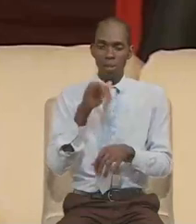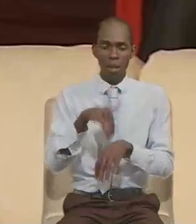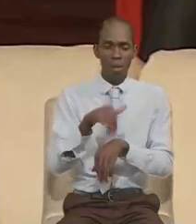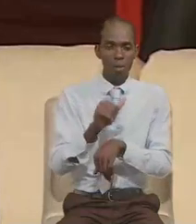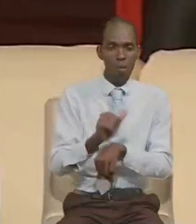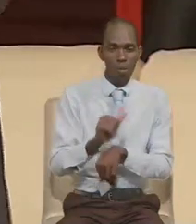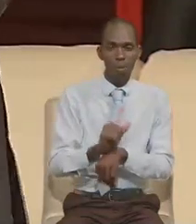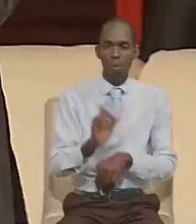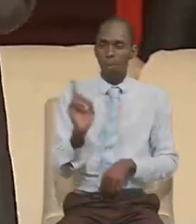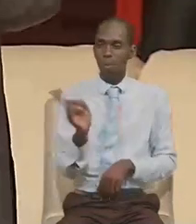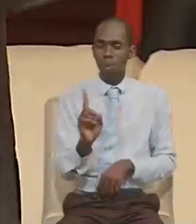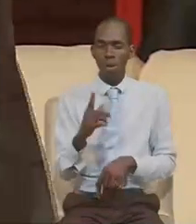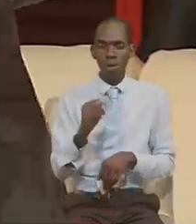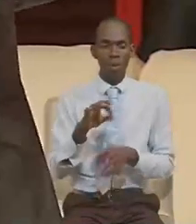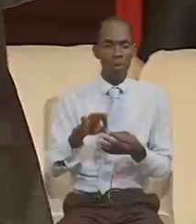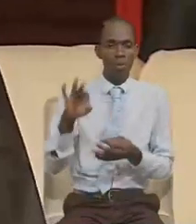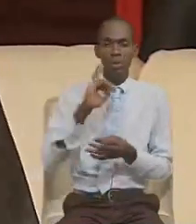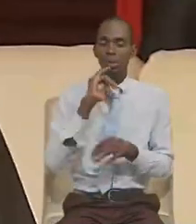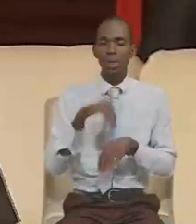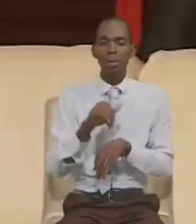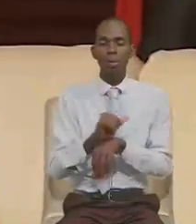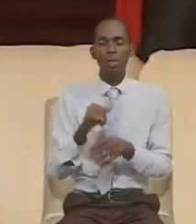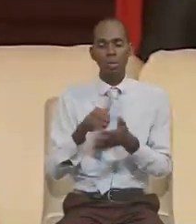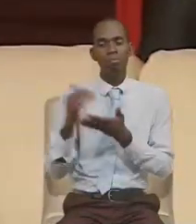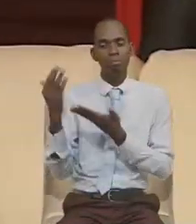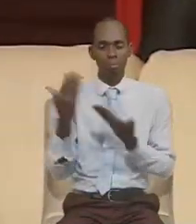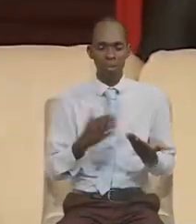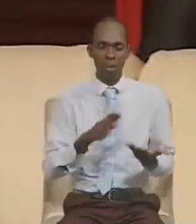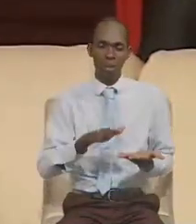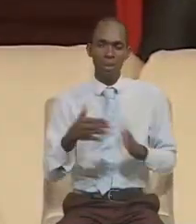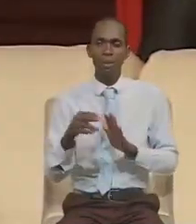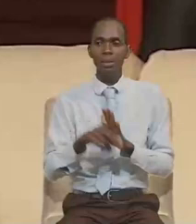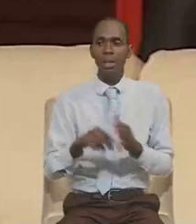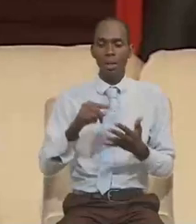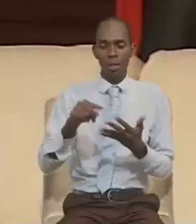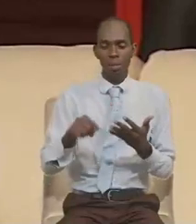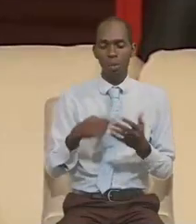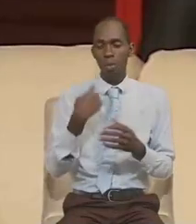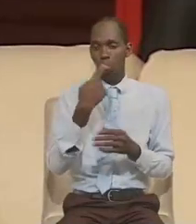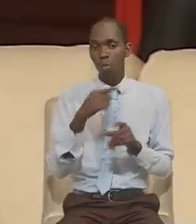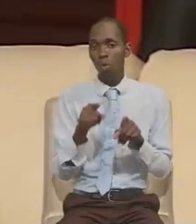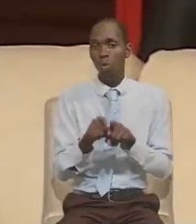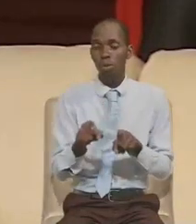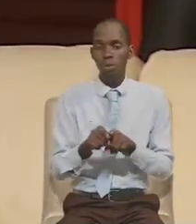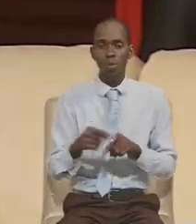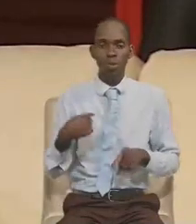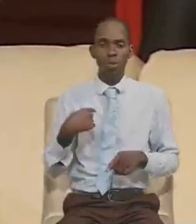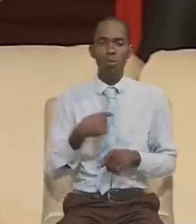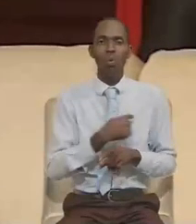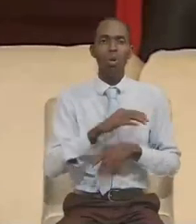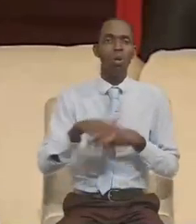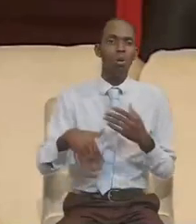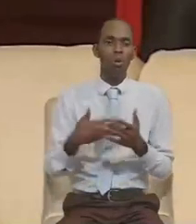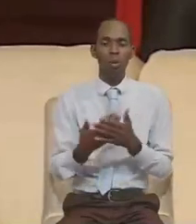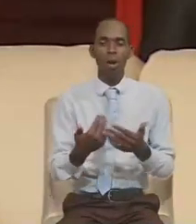l'œuvre, il apporte la mort. Il dit, nous tous aussi, nous étions de leur nombre. Et